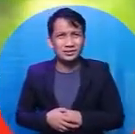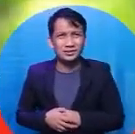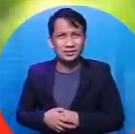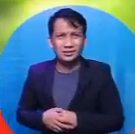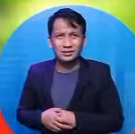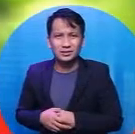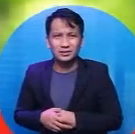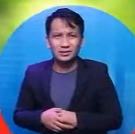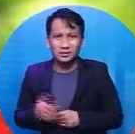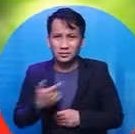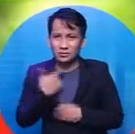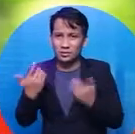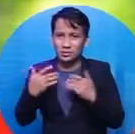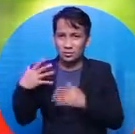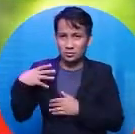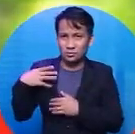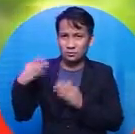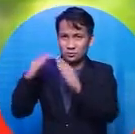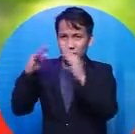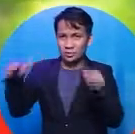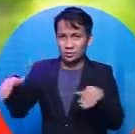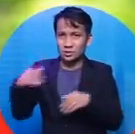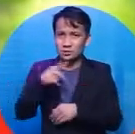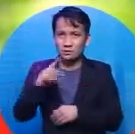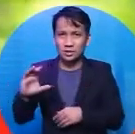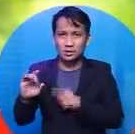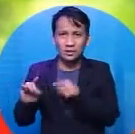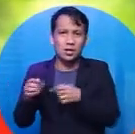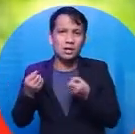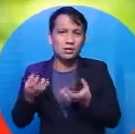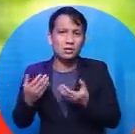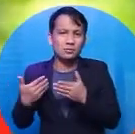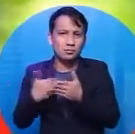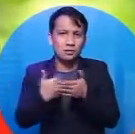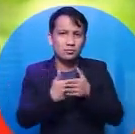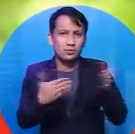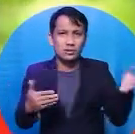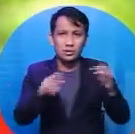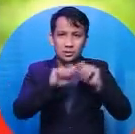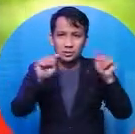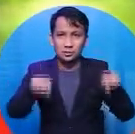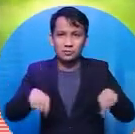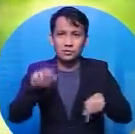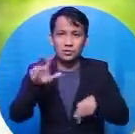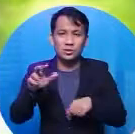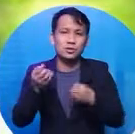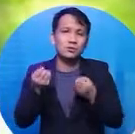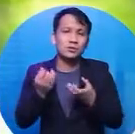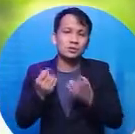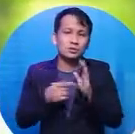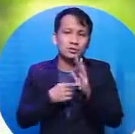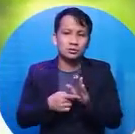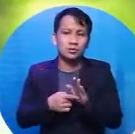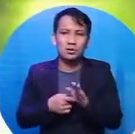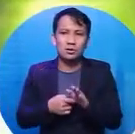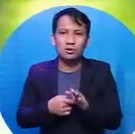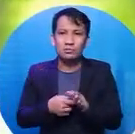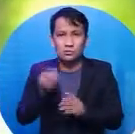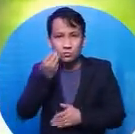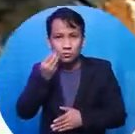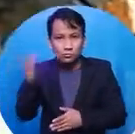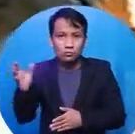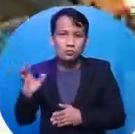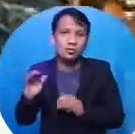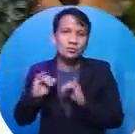Sa isang waiting shed sa Andrews Avenue sa Pasay City, malapit sa NAIA Terminal 3 ang ilan sa ating mga kababayan na uuwi